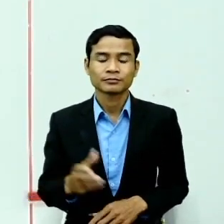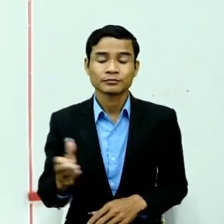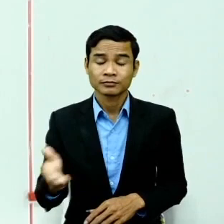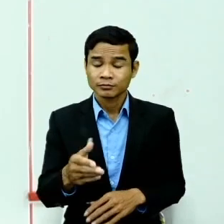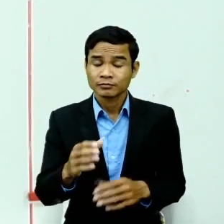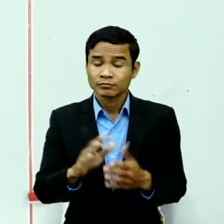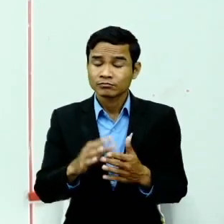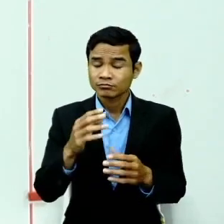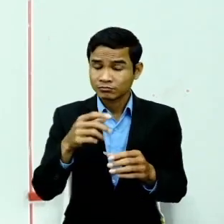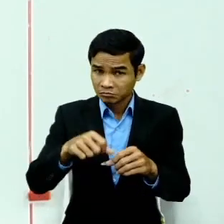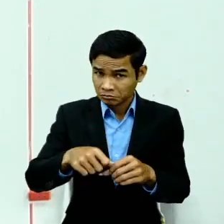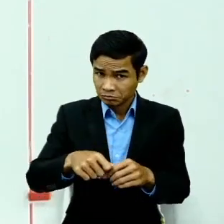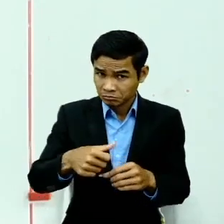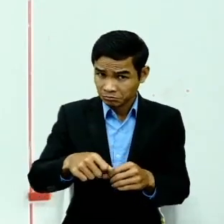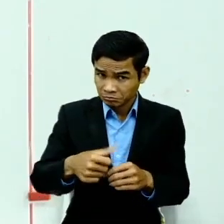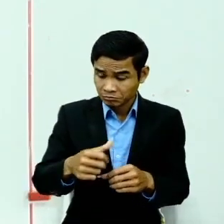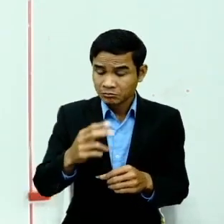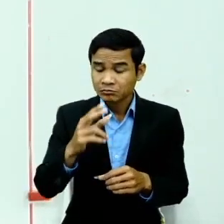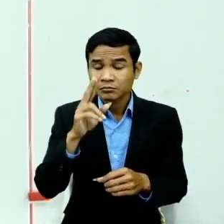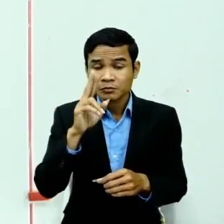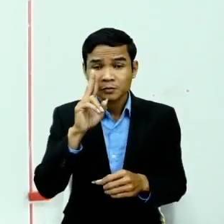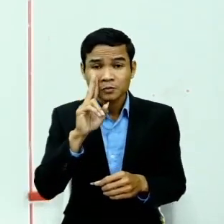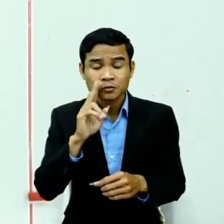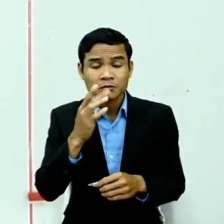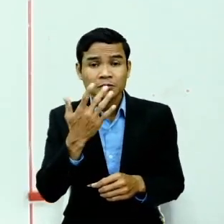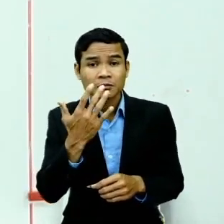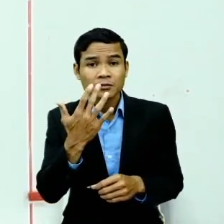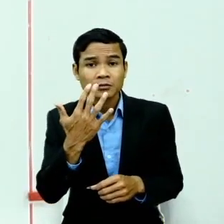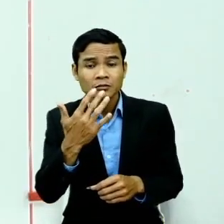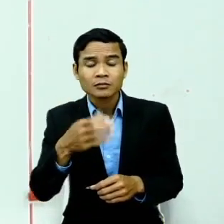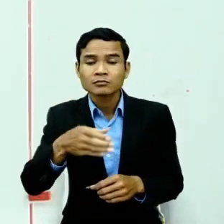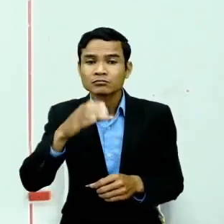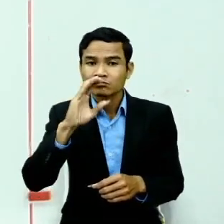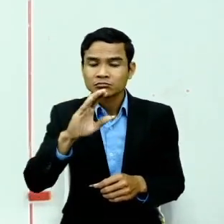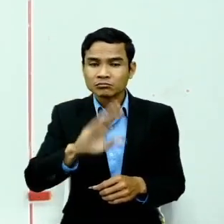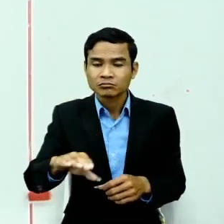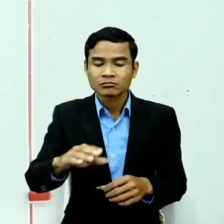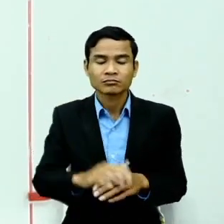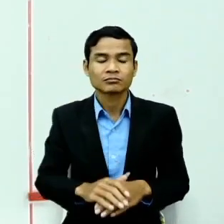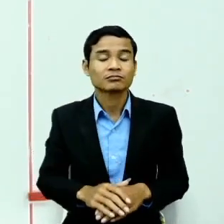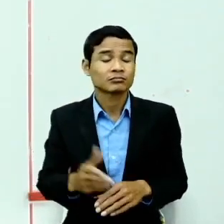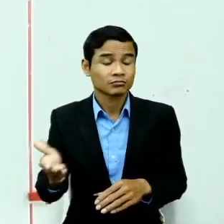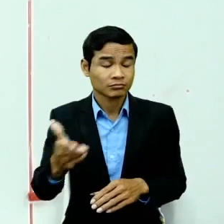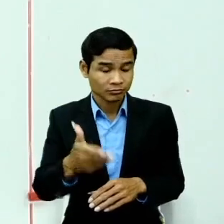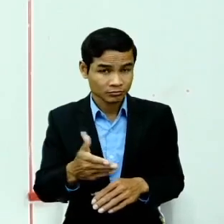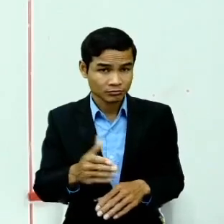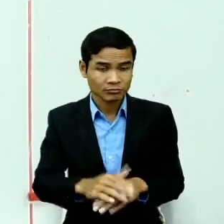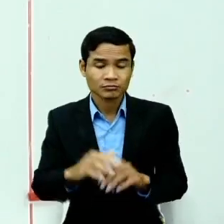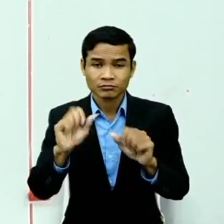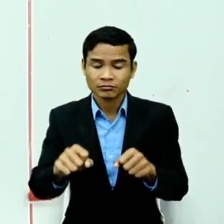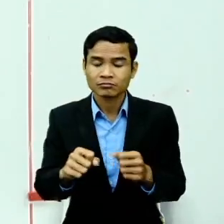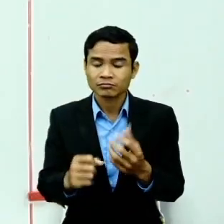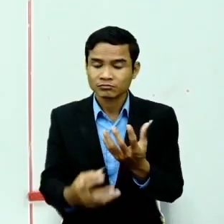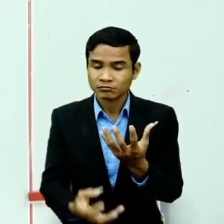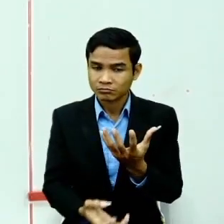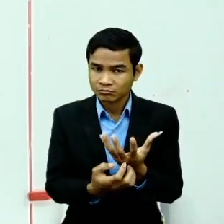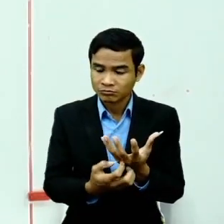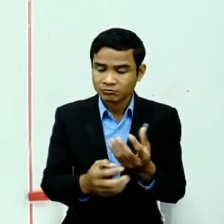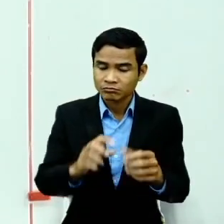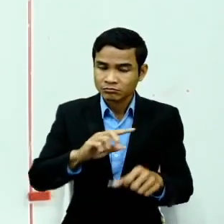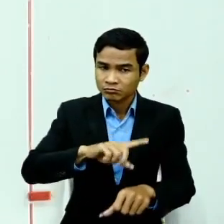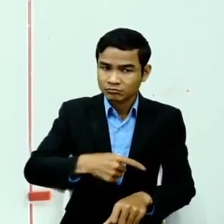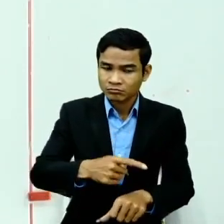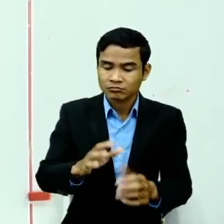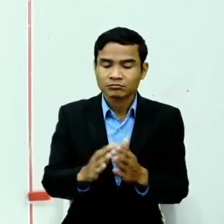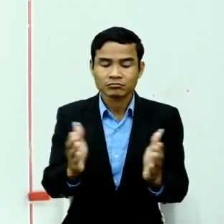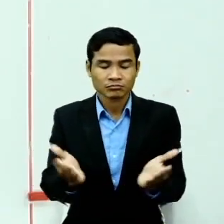chà tự nào nó có đầm bay ở khai chỉ score chà kê tới ta rúng rúng ngoa chà đôi nó không kia hình chân chà kia này kia hai